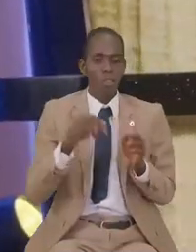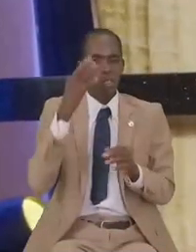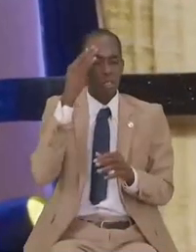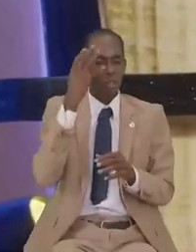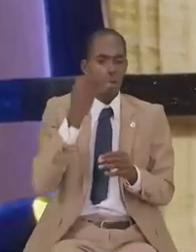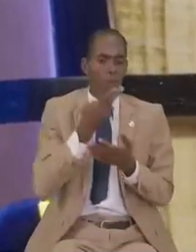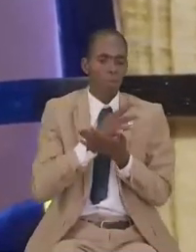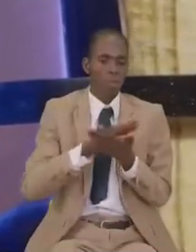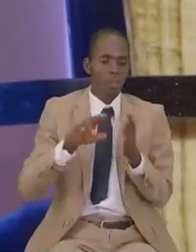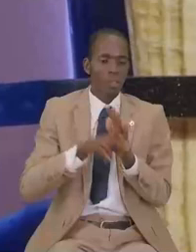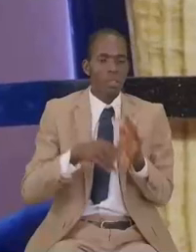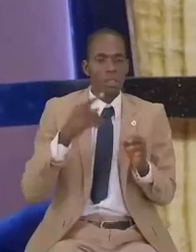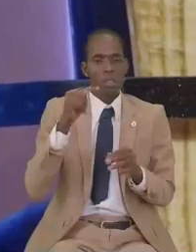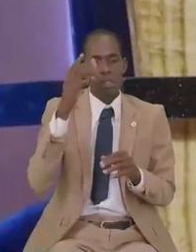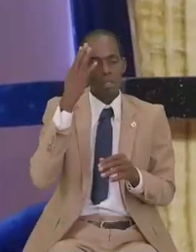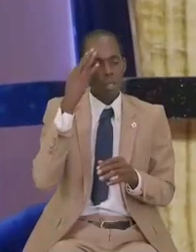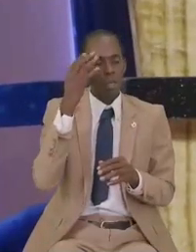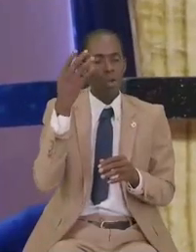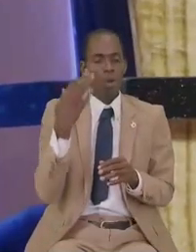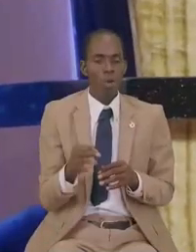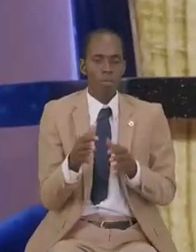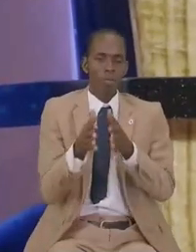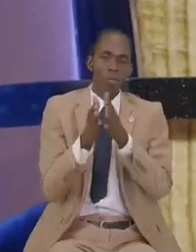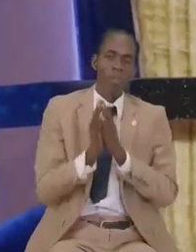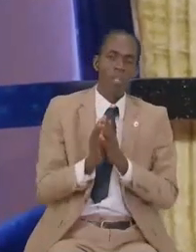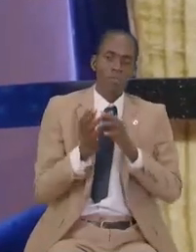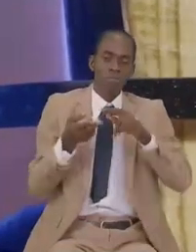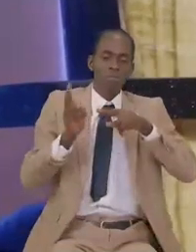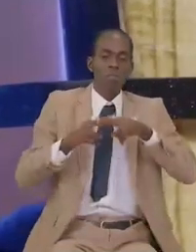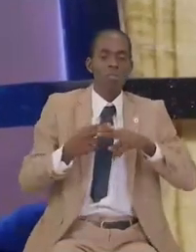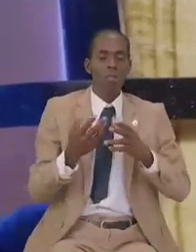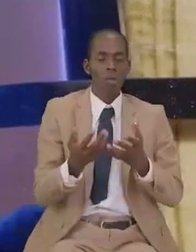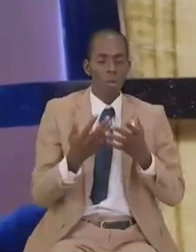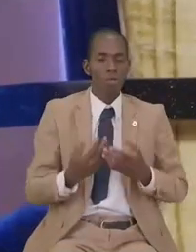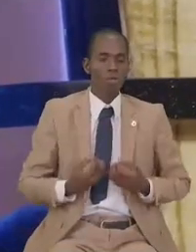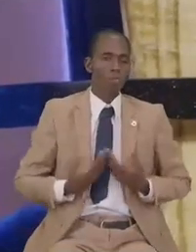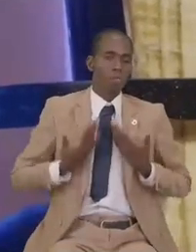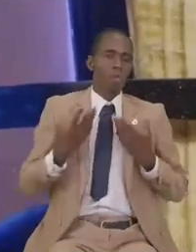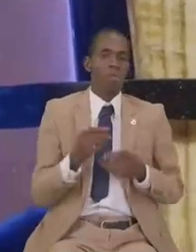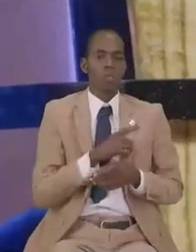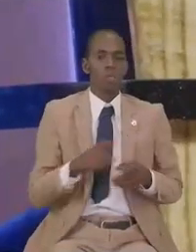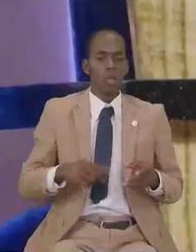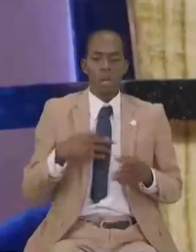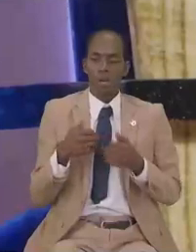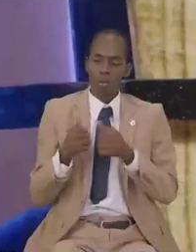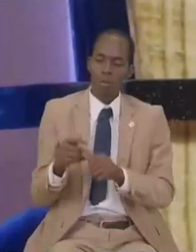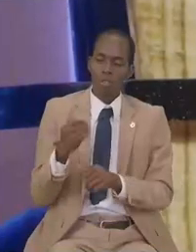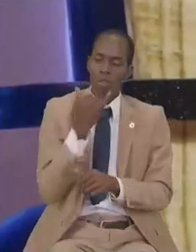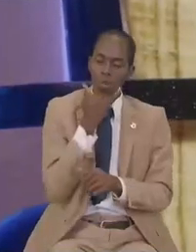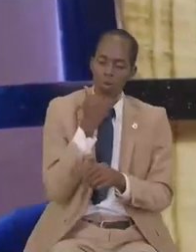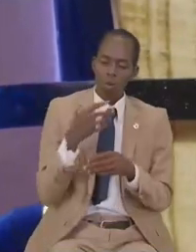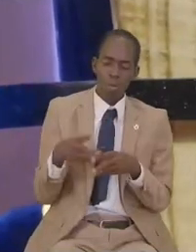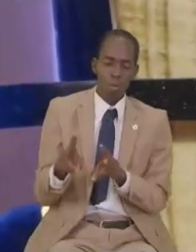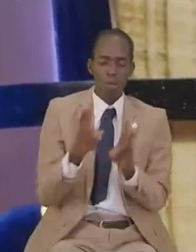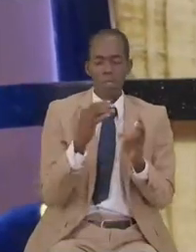la connaissance de la pureté, des exigences, des décrets, du désir de Dieu, il emprunte la mauvaise voie. À cause